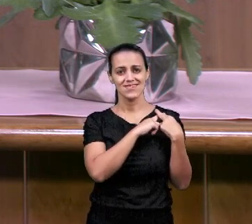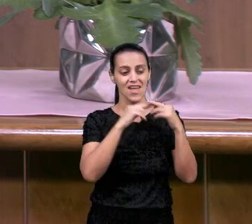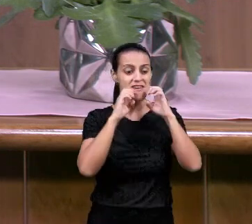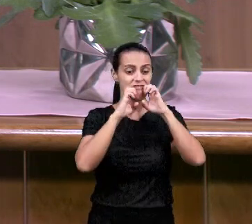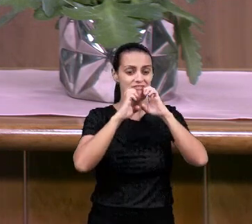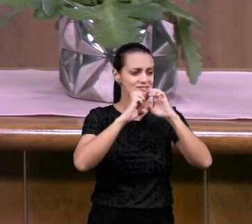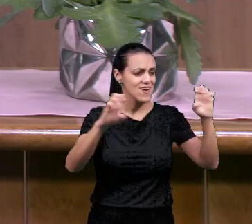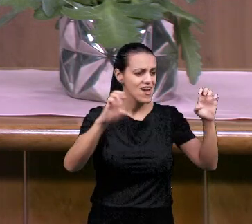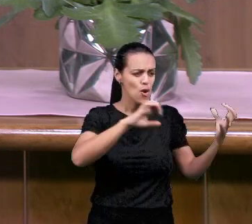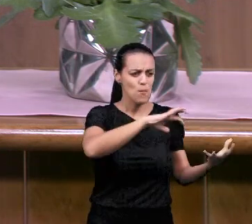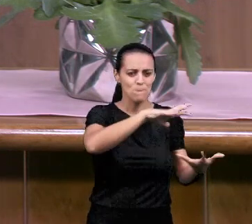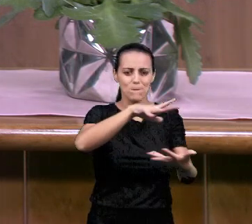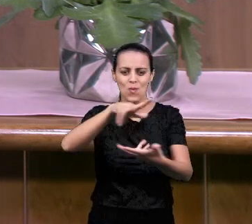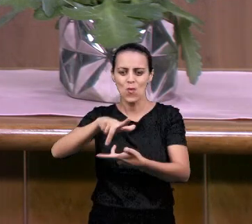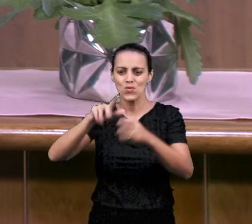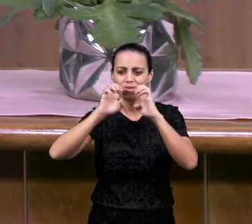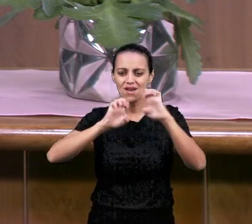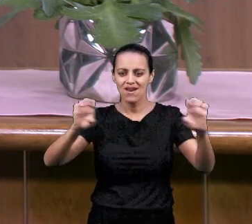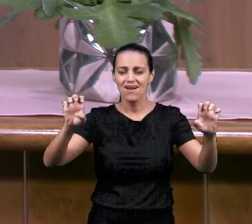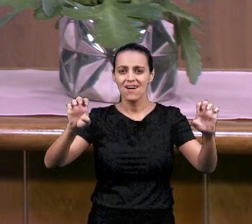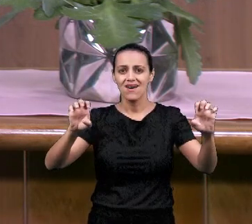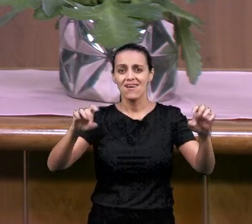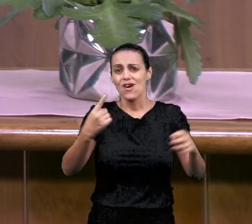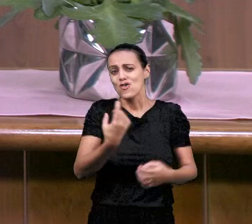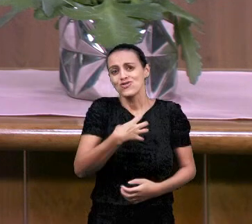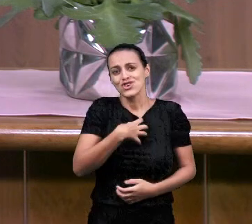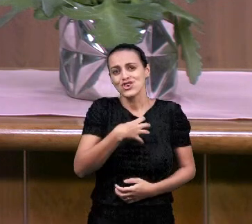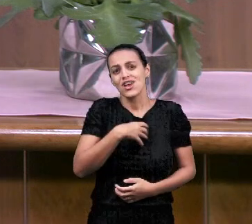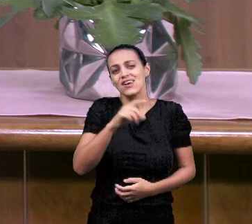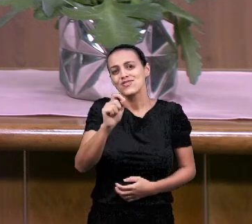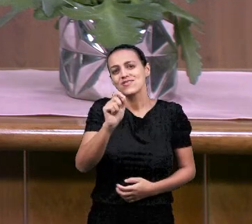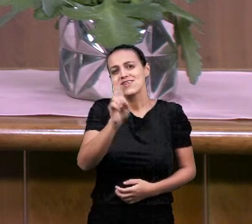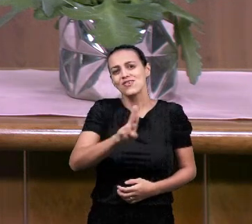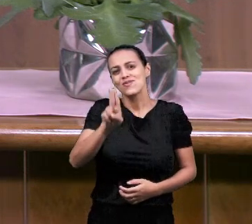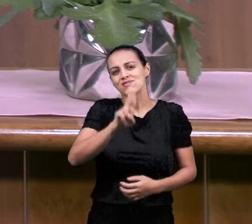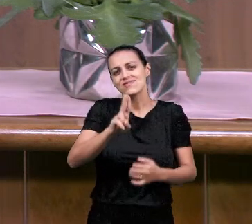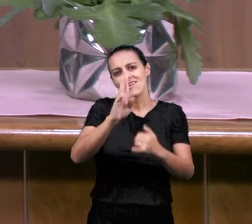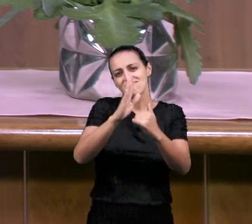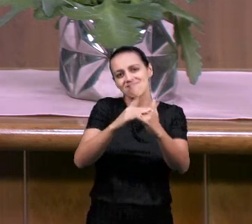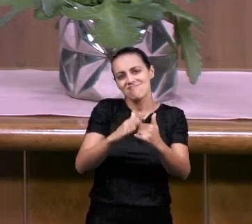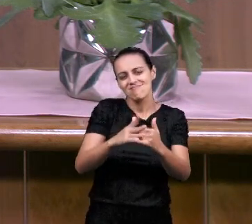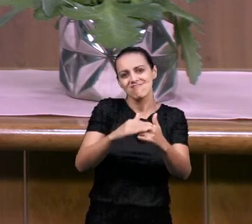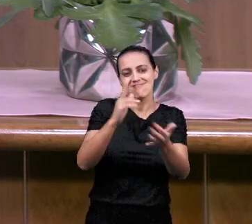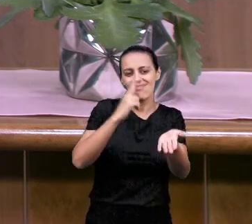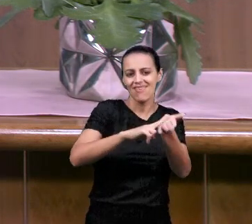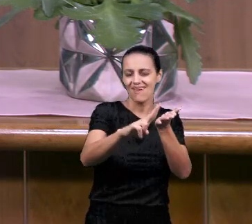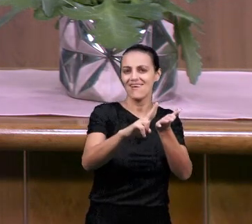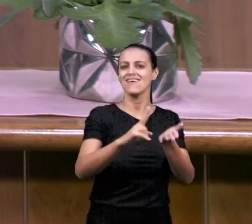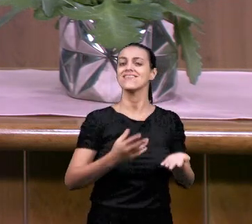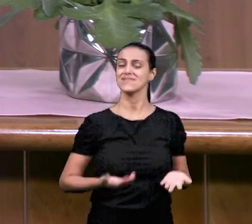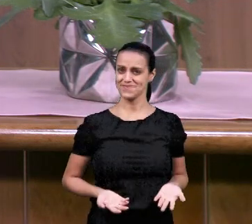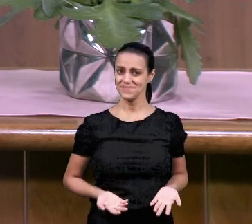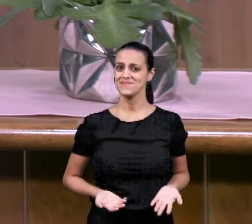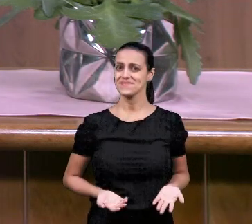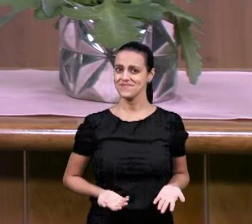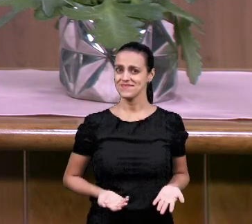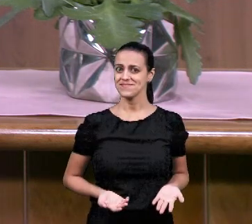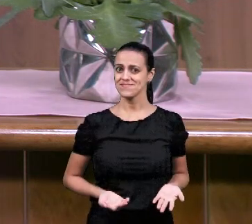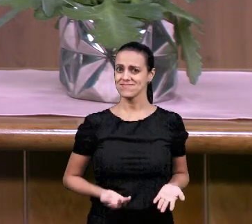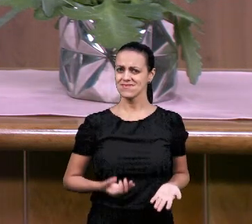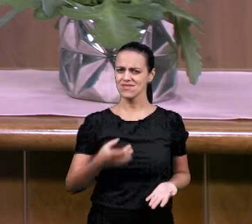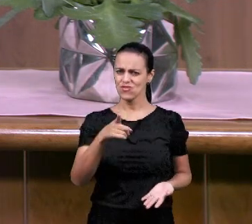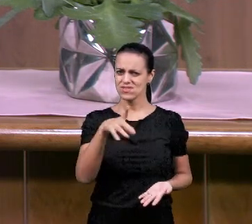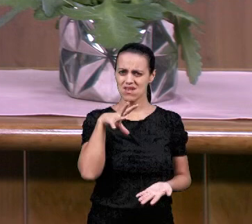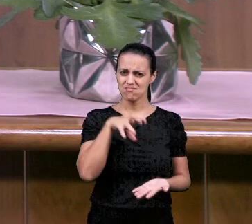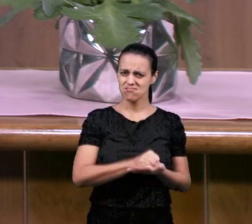prêcher l'évangile à toute la créature. Une des manières que le Seigneur nous donne comme ressource, c'est celle-là. Donc, si, par exemple, si vous ne êtes pas